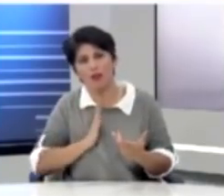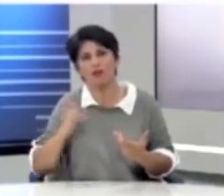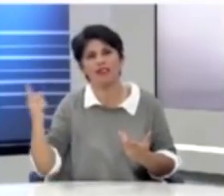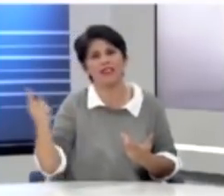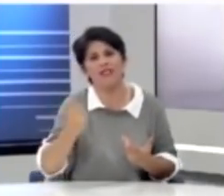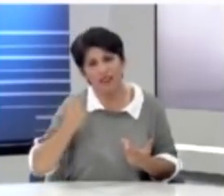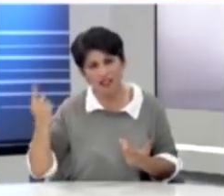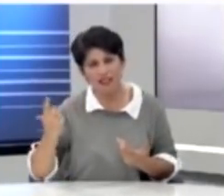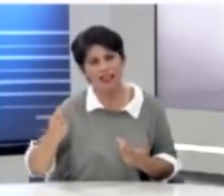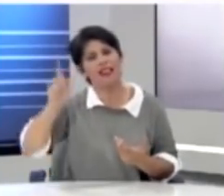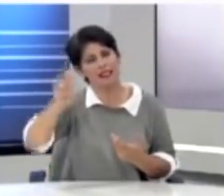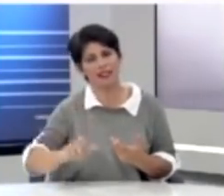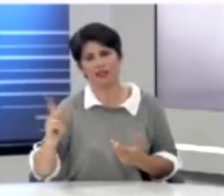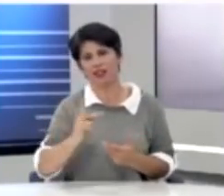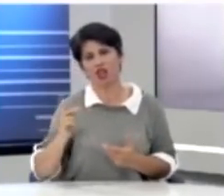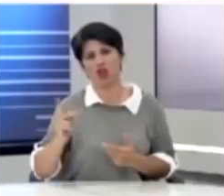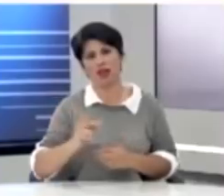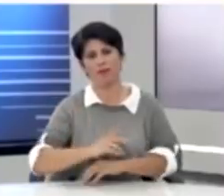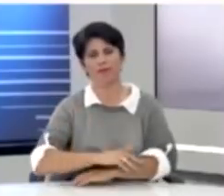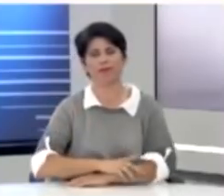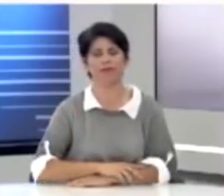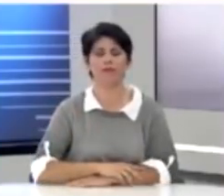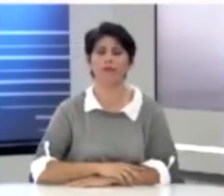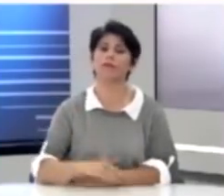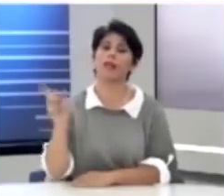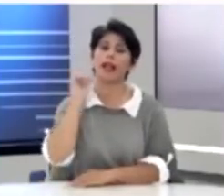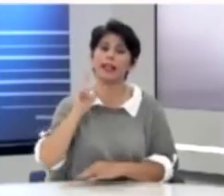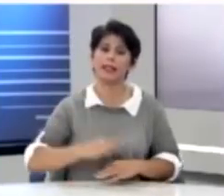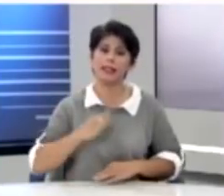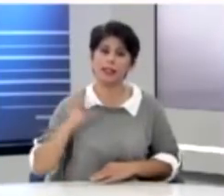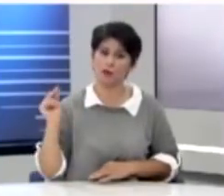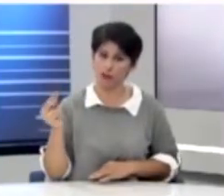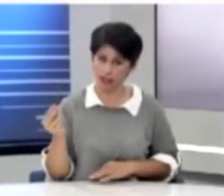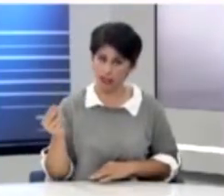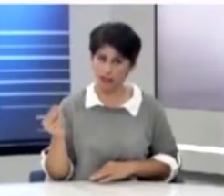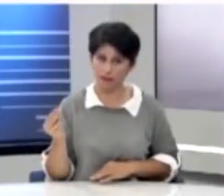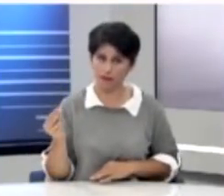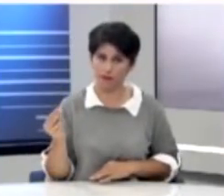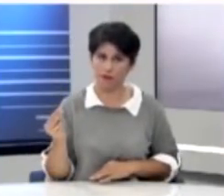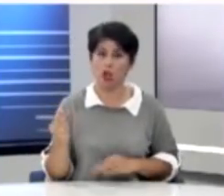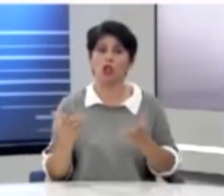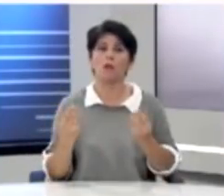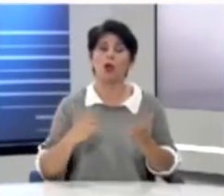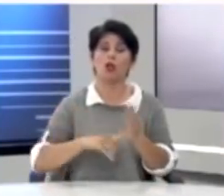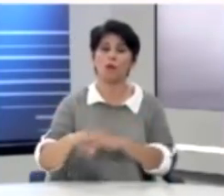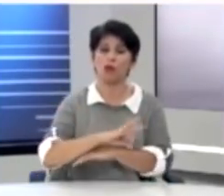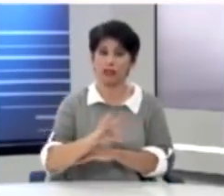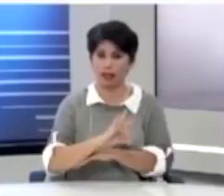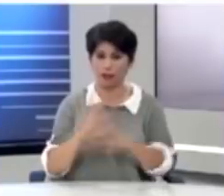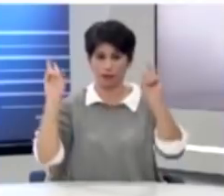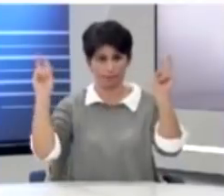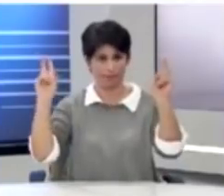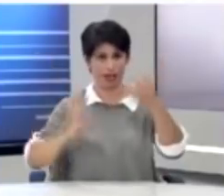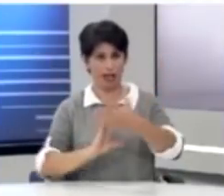φύση, για την ίδια την κοινωνία. Κυρίες και κύριοι βουλευτές, το πολυνομοσχέδιο για την